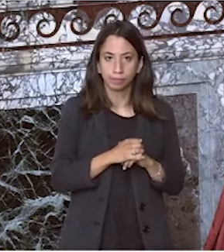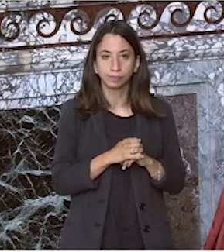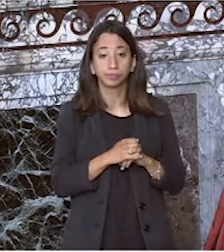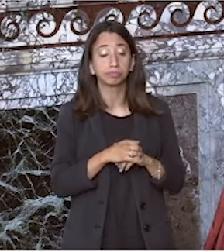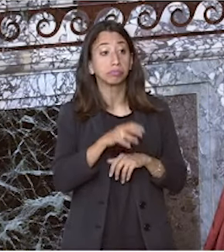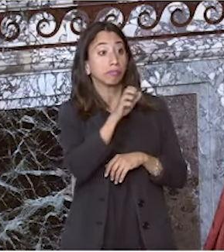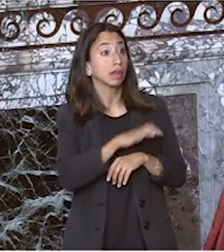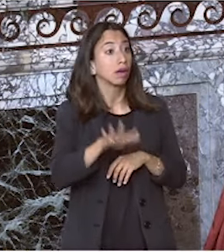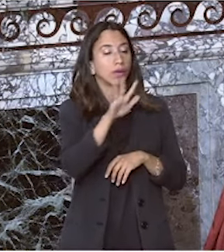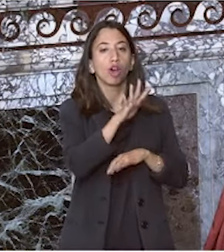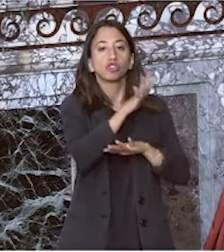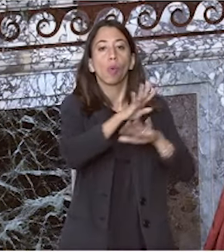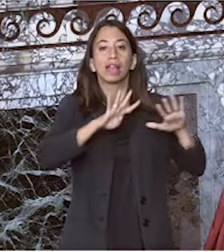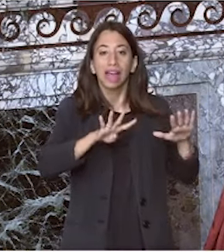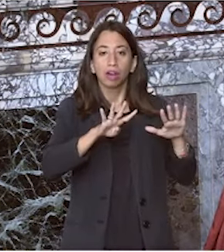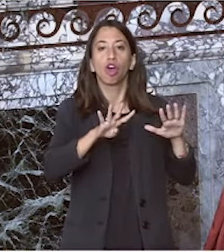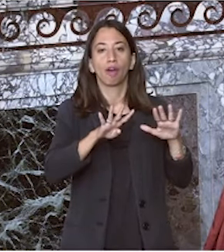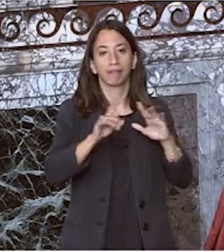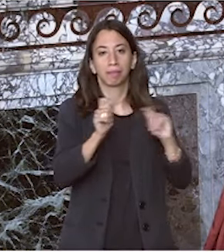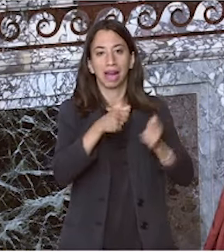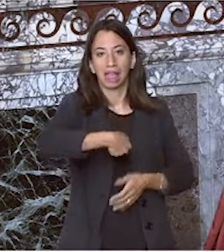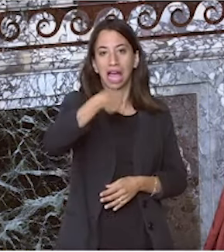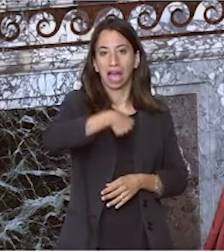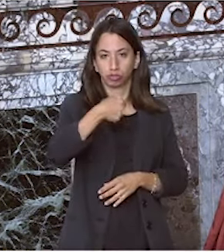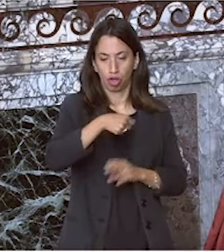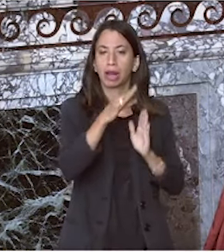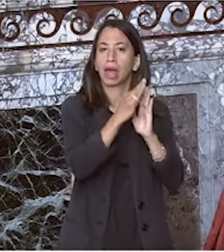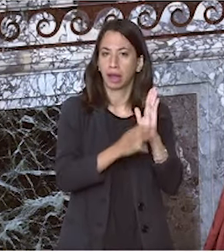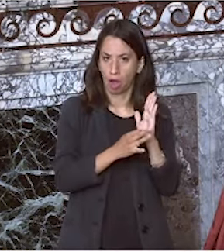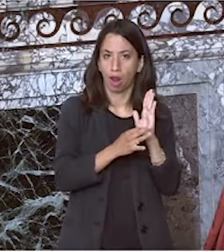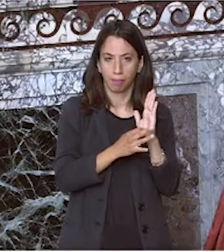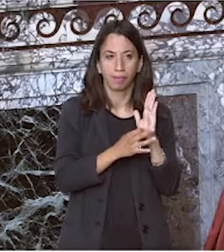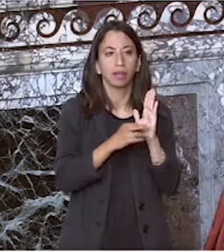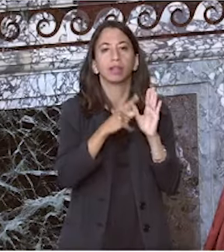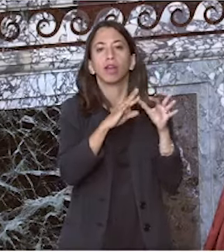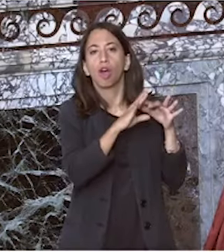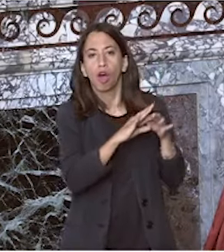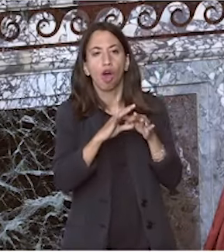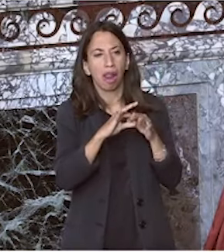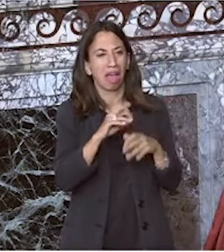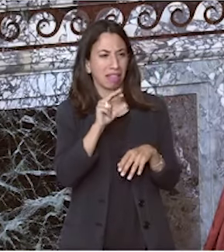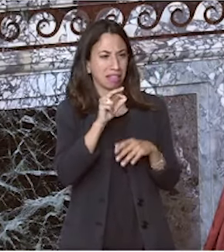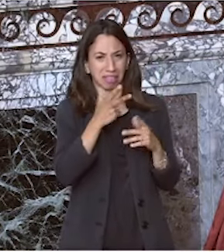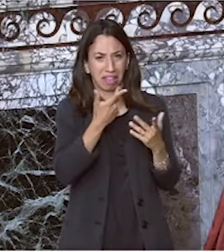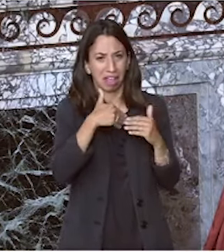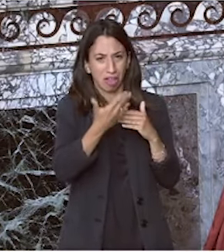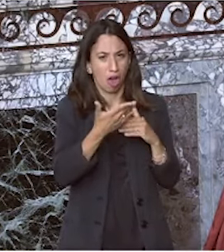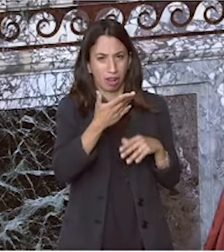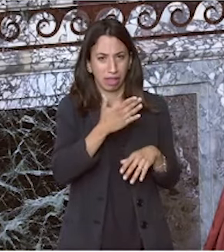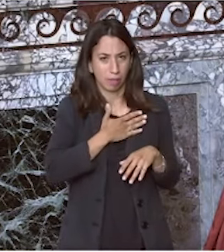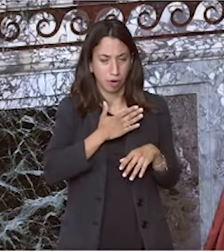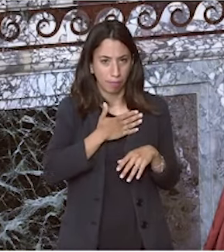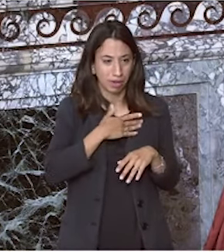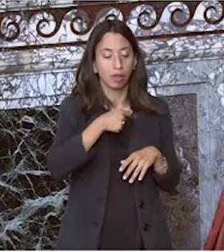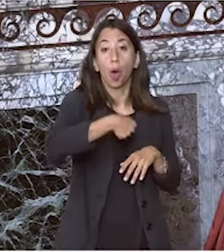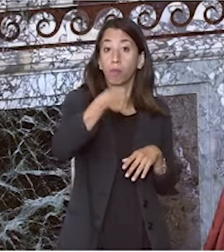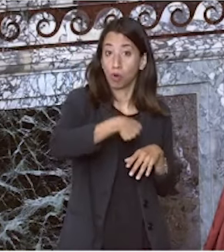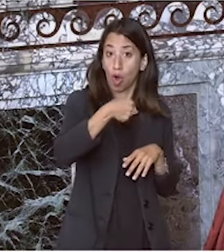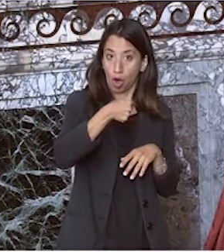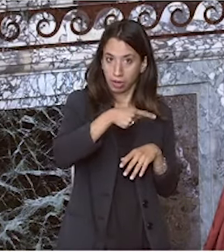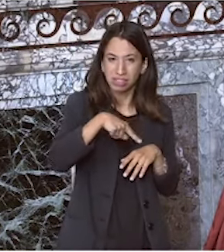59 mercati azionari regolamentati, riconducibili a oltre 30 gruppi proprietari. Tra le infrastrutture borsistiche